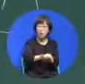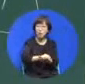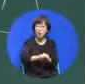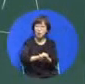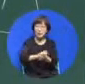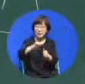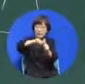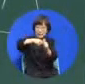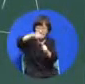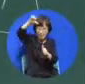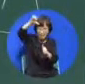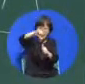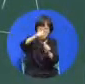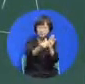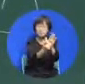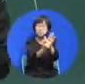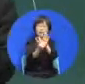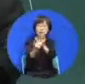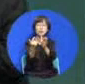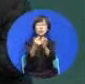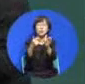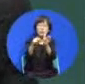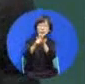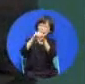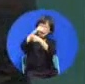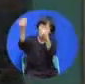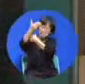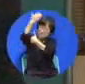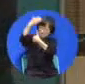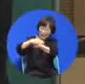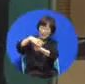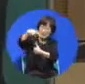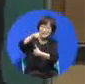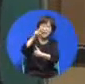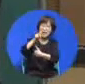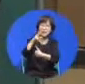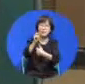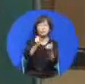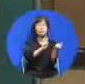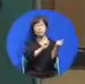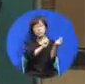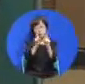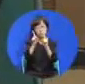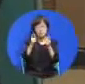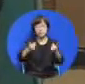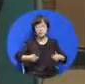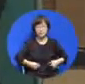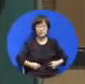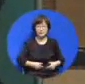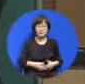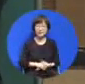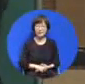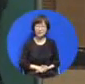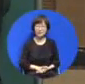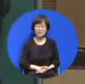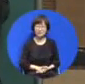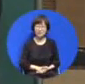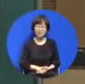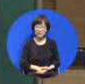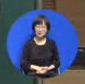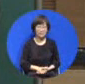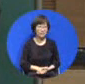재앙막을 사명해 보입니다. It is the restoration of the commission to block disasters. 렘넌트가